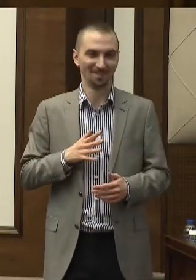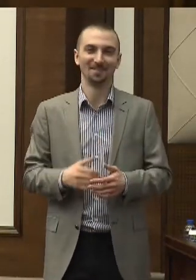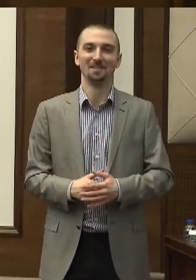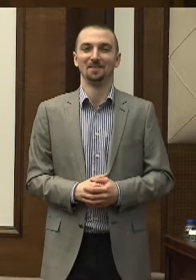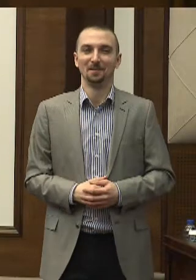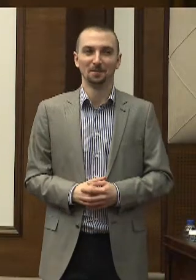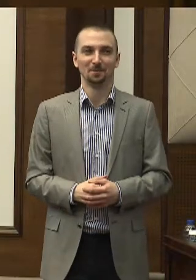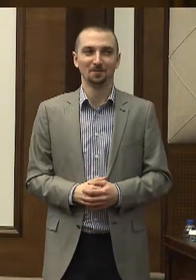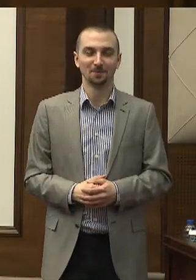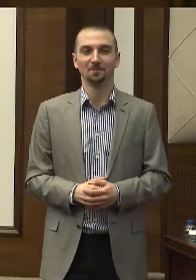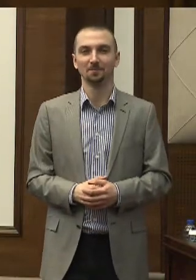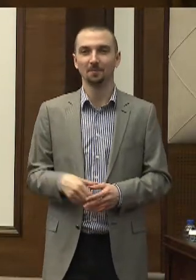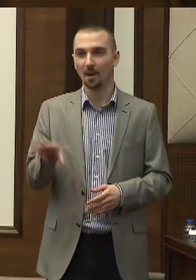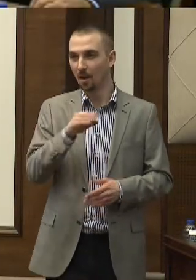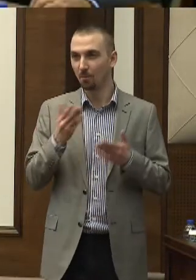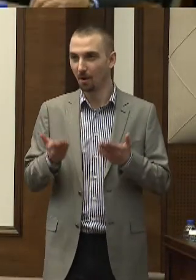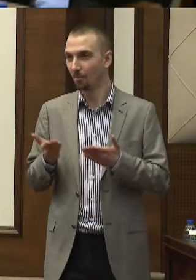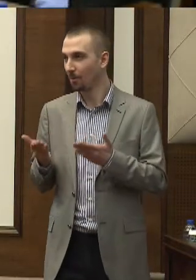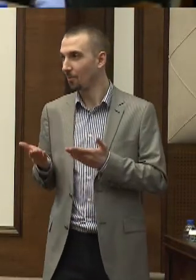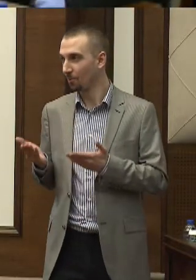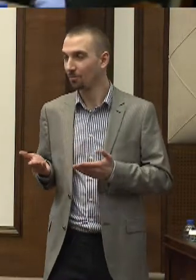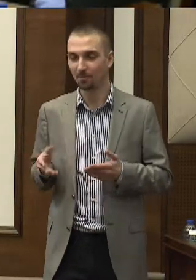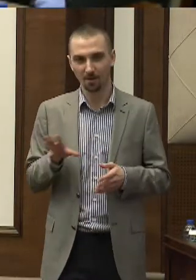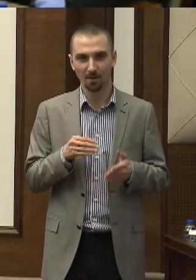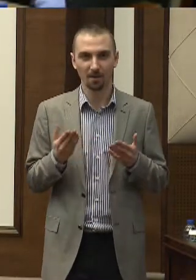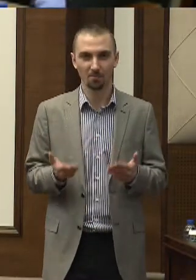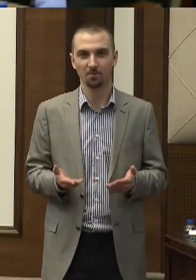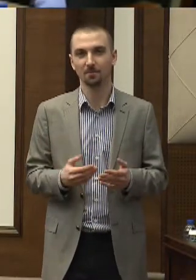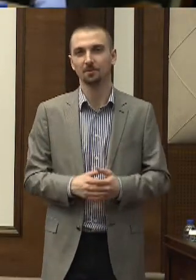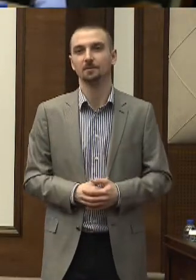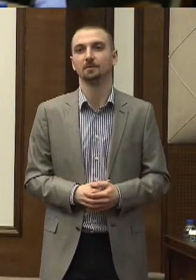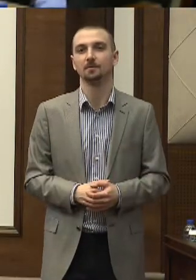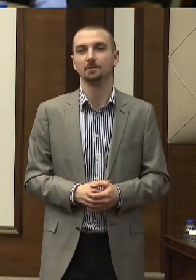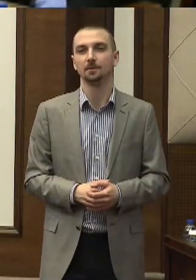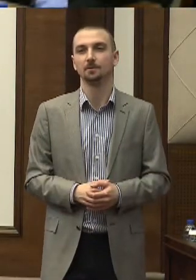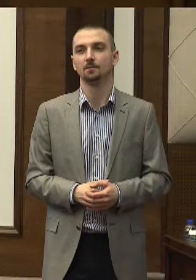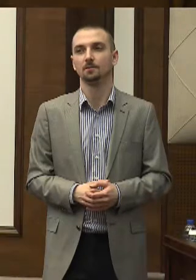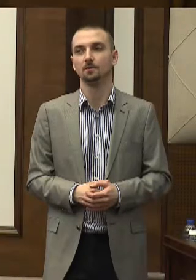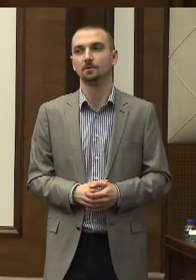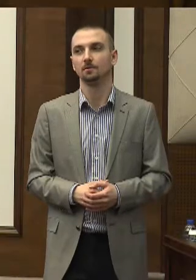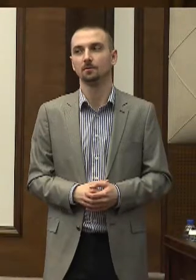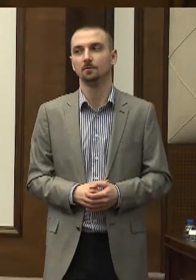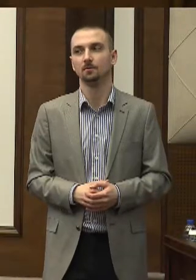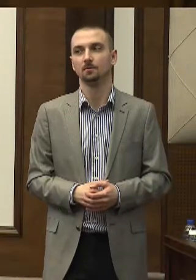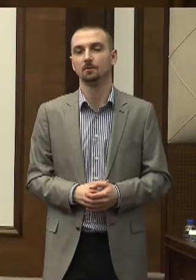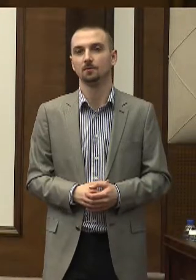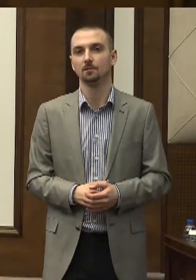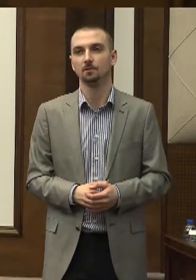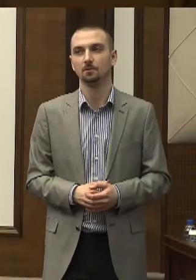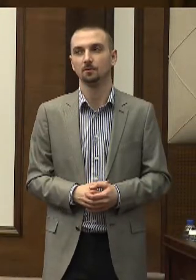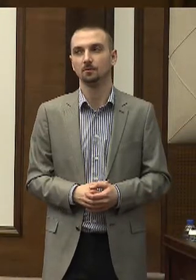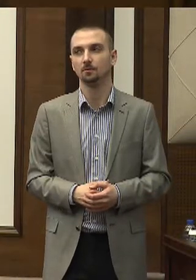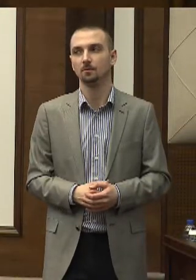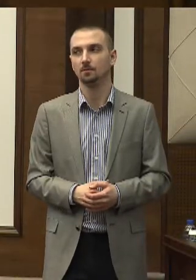Harita komisyonuna havalesini oylarınıza sunuyorum. Kabul edenler, etmeyenler. Peki biz niye bunları ayrı ayrı aldık? Daha önce de vardı, Çakmak'ta da